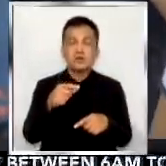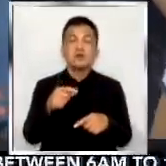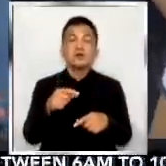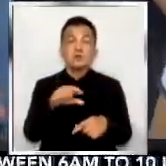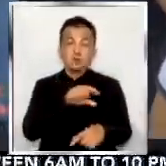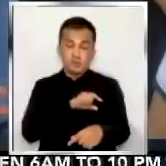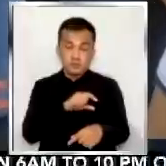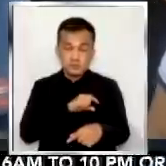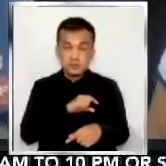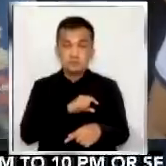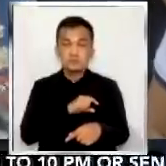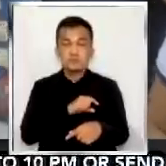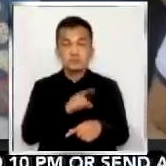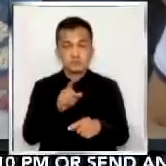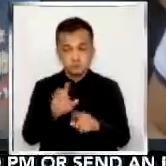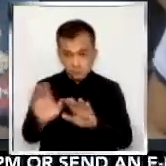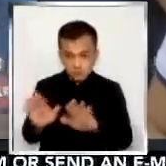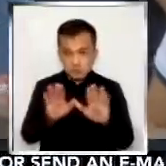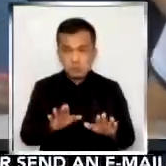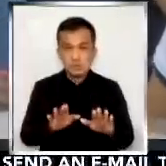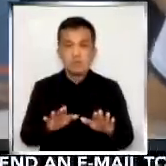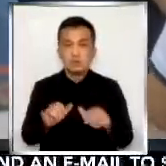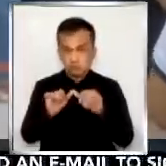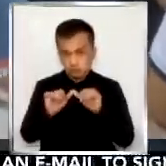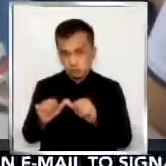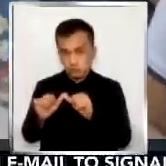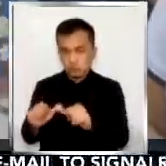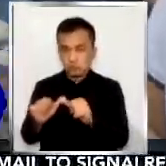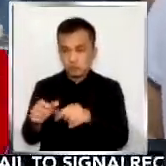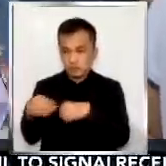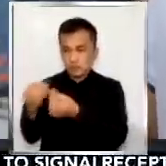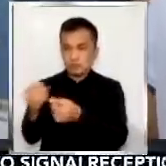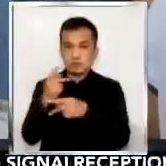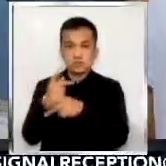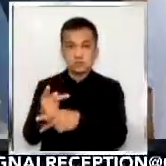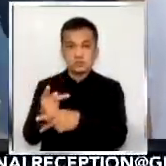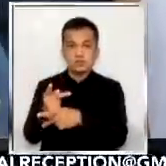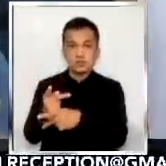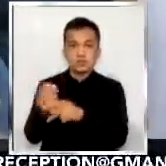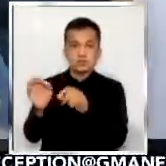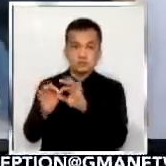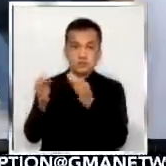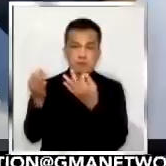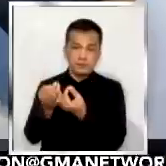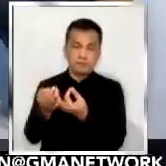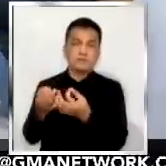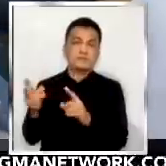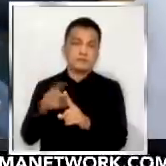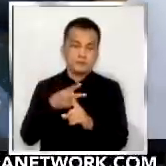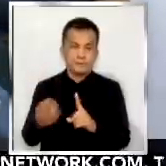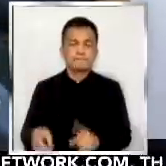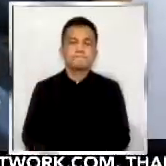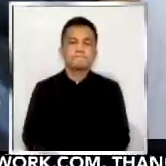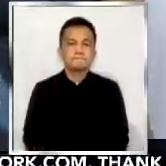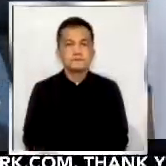ng proteksyon yung mga naiwan ng mga biktima, pati na rin yung,